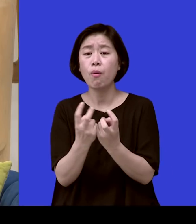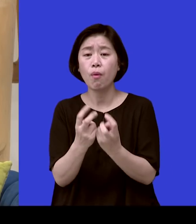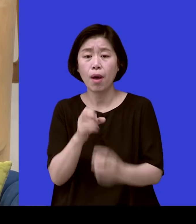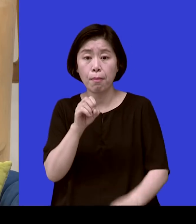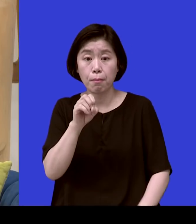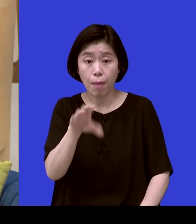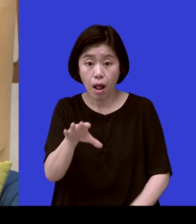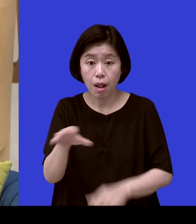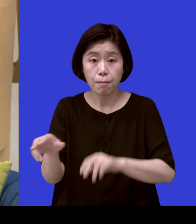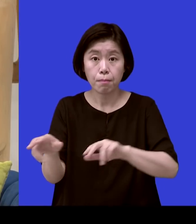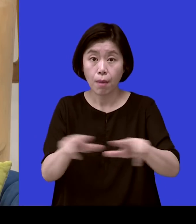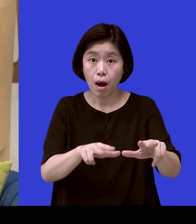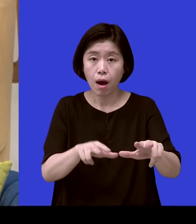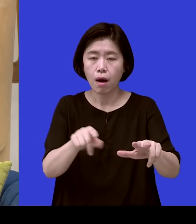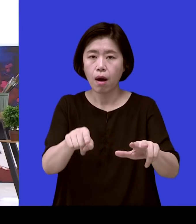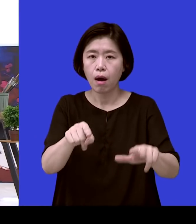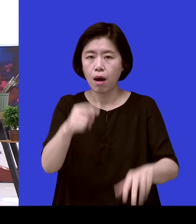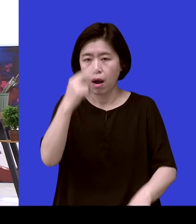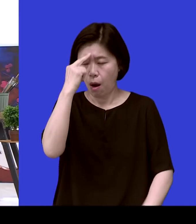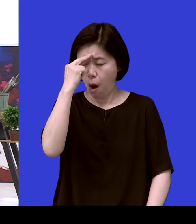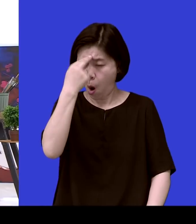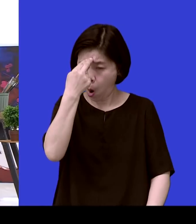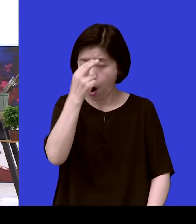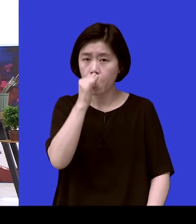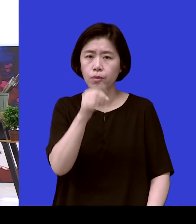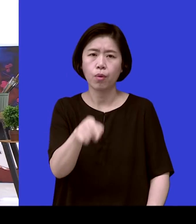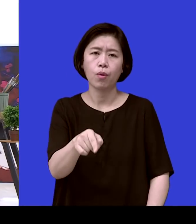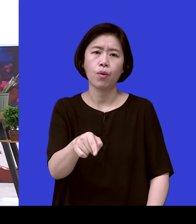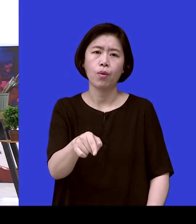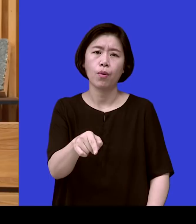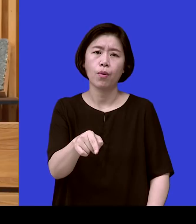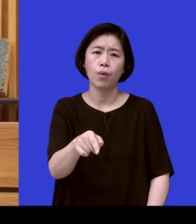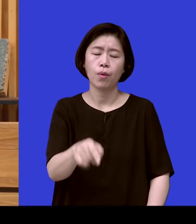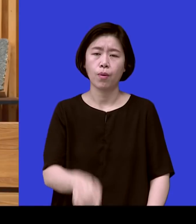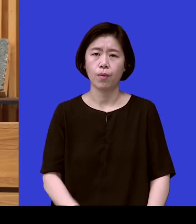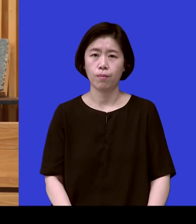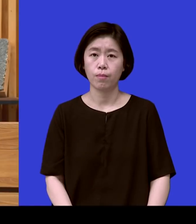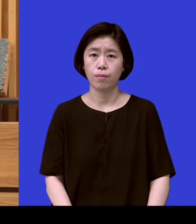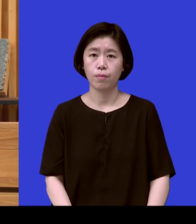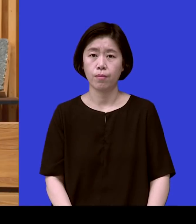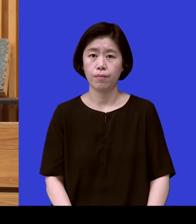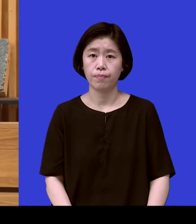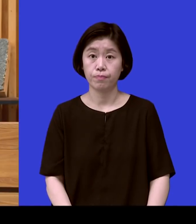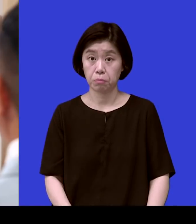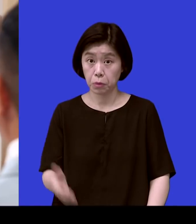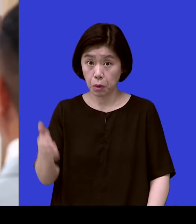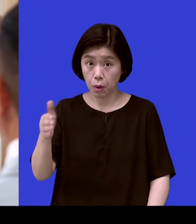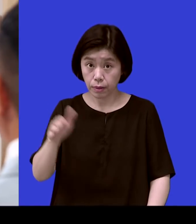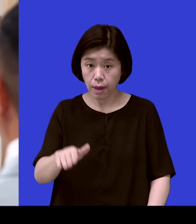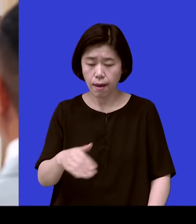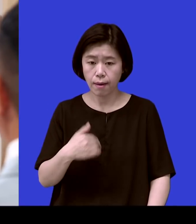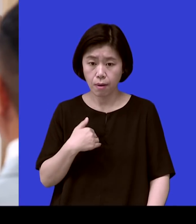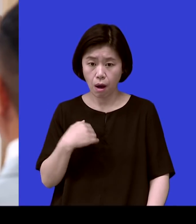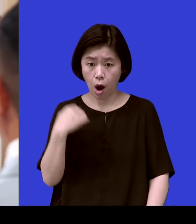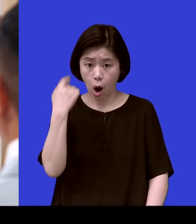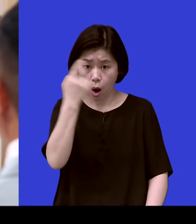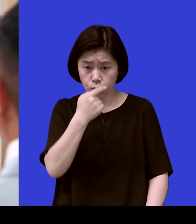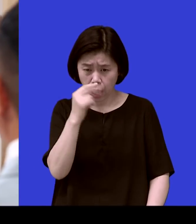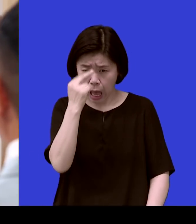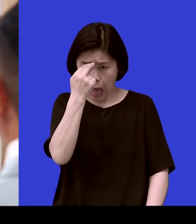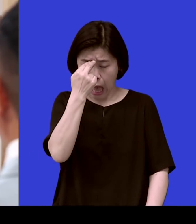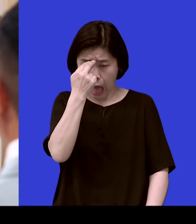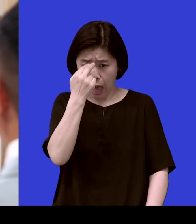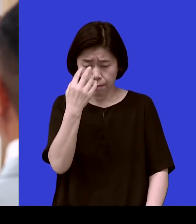양 미간을 확 찡그리더라고요. 근데 제가 그 얼굴을 보는